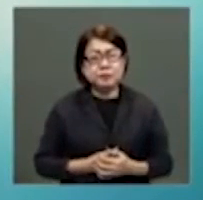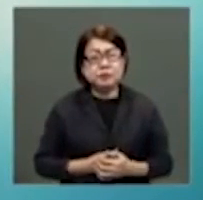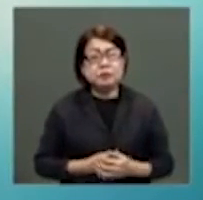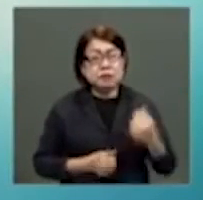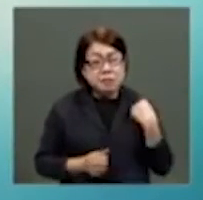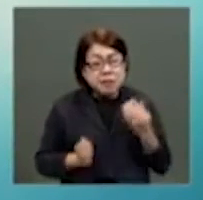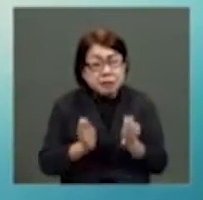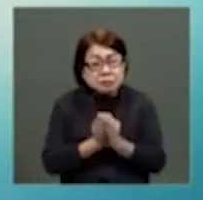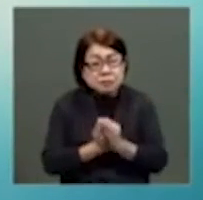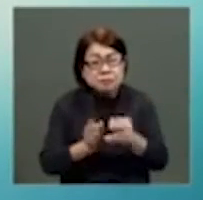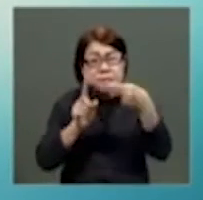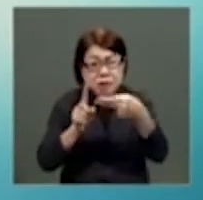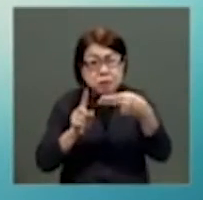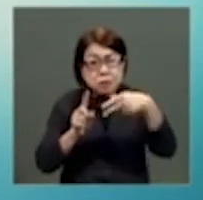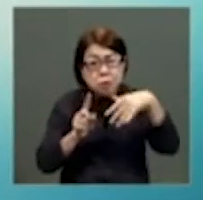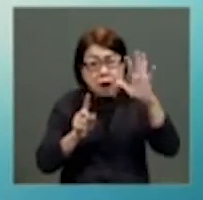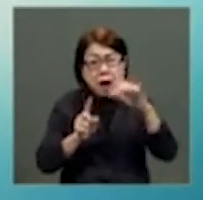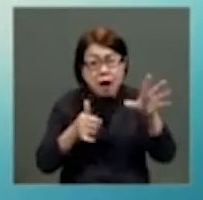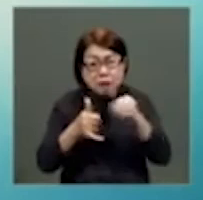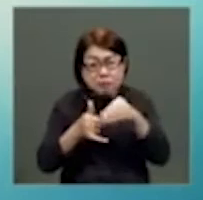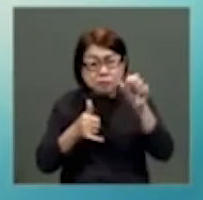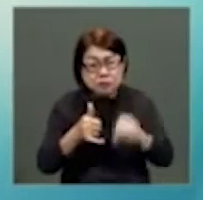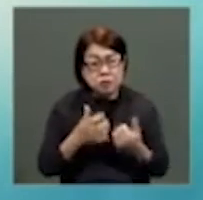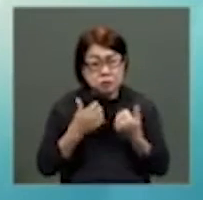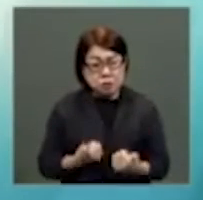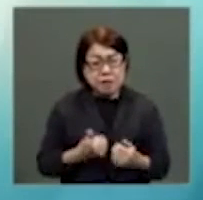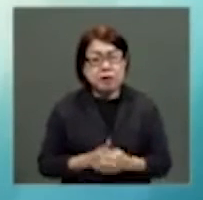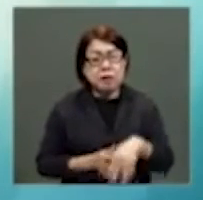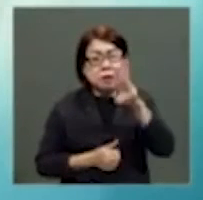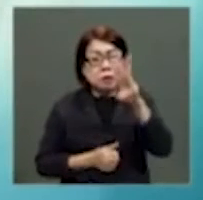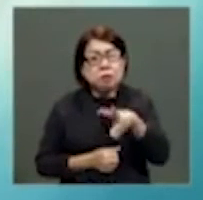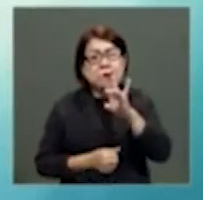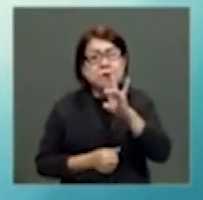าถ้าของระลอกนี้คือ